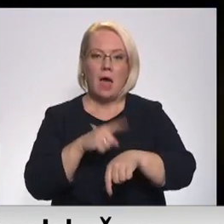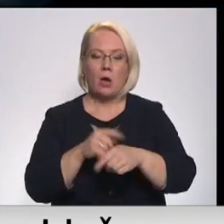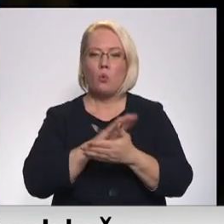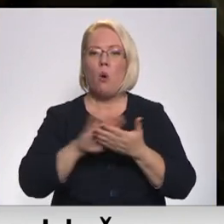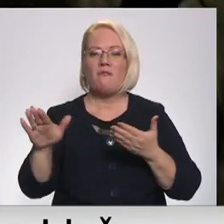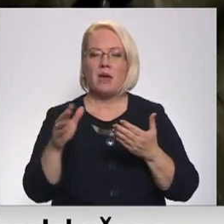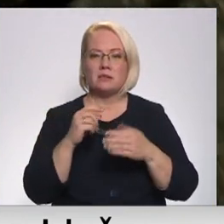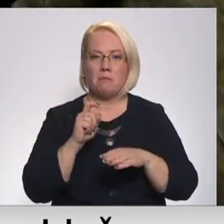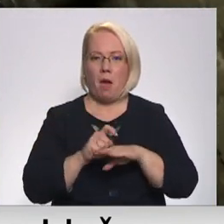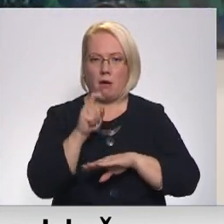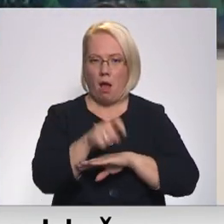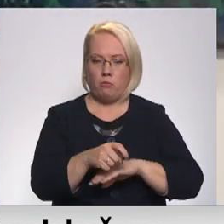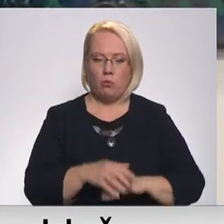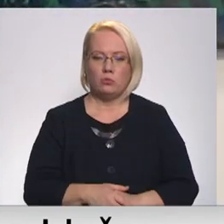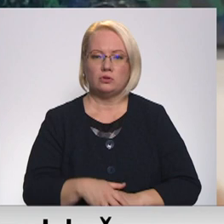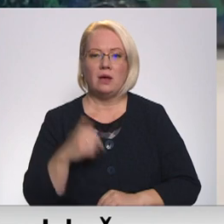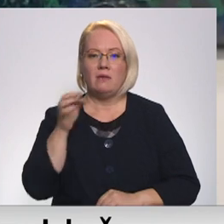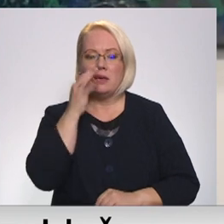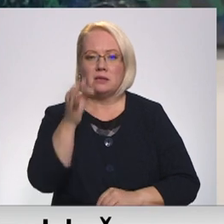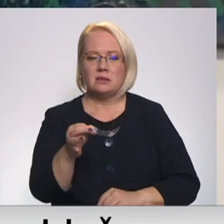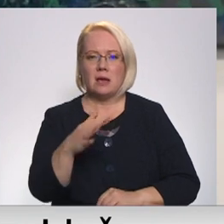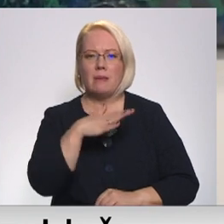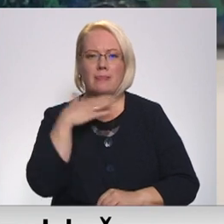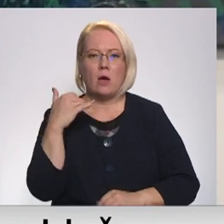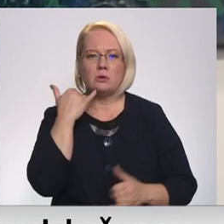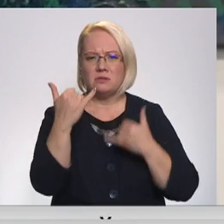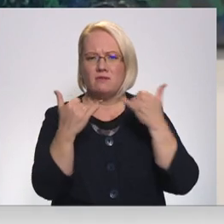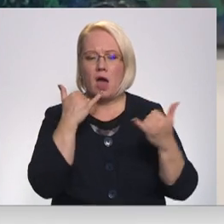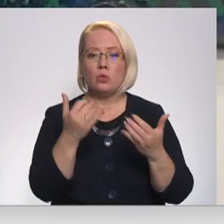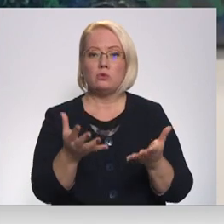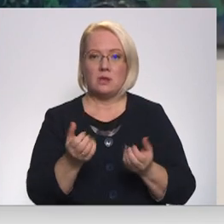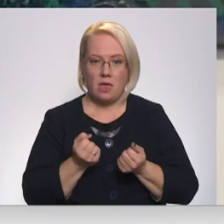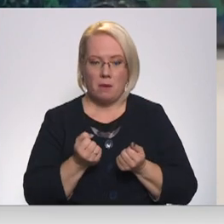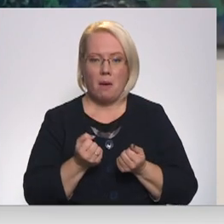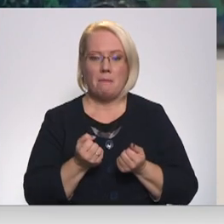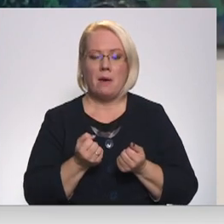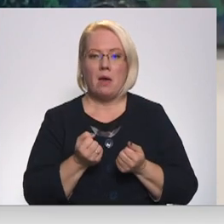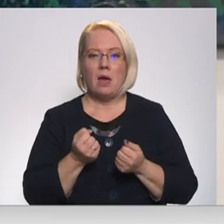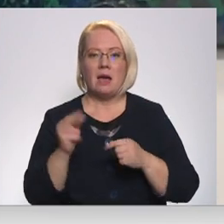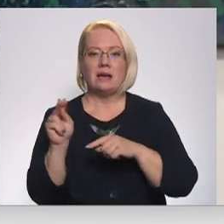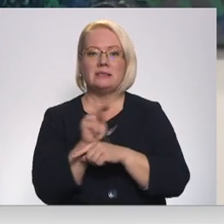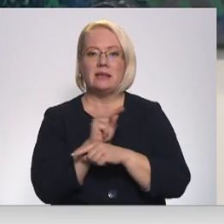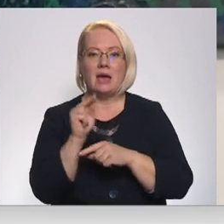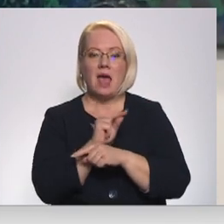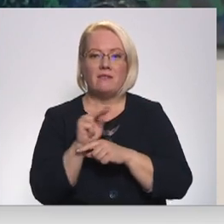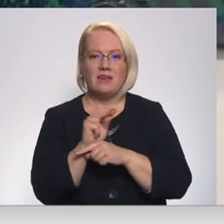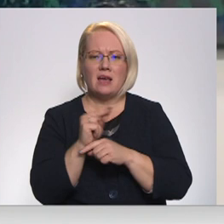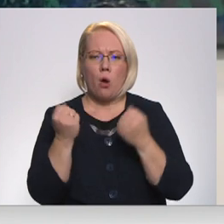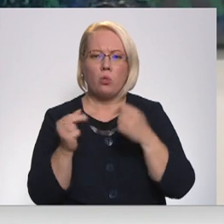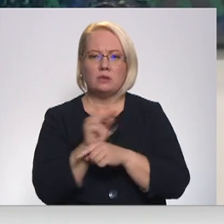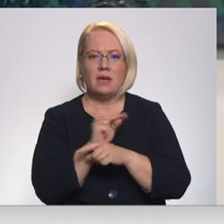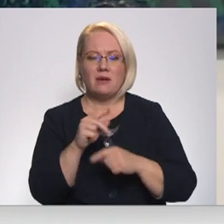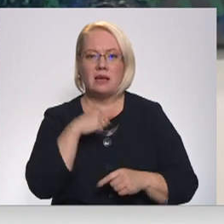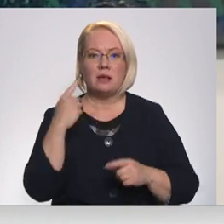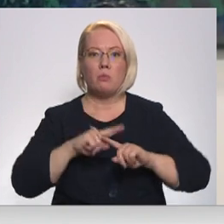pārkāpumus. Ļoti daudz zvanu tiek saņemts. Ja? No servisiem, kuri pēkšņi sagribējuši